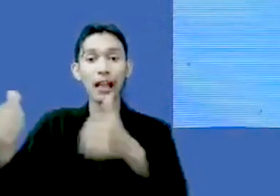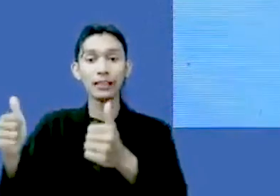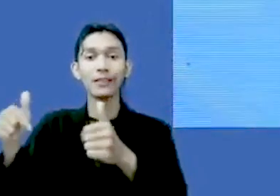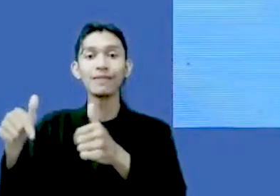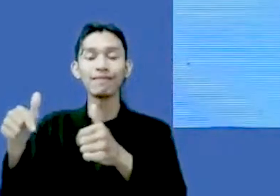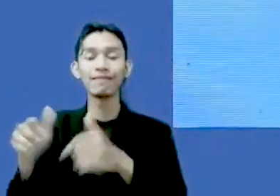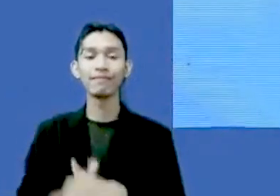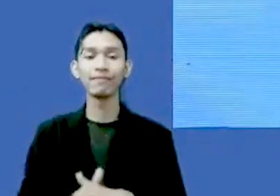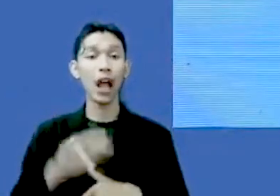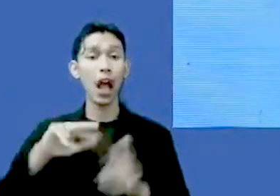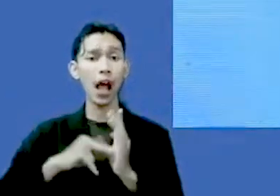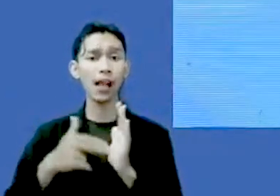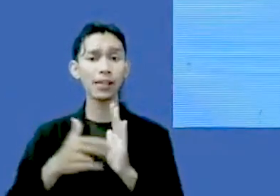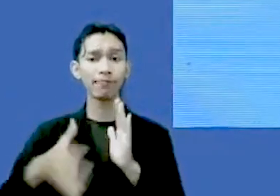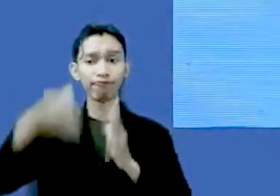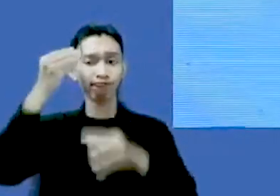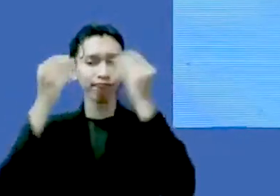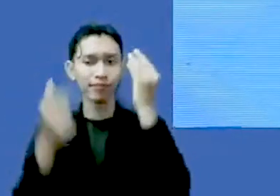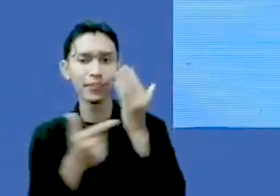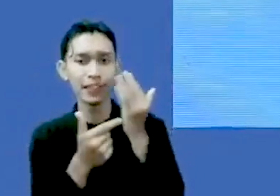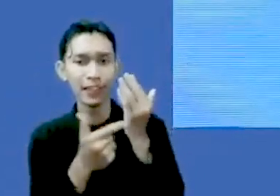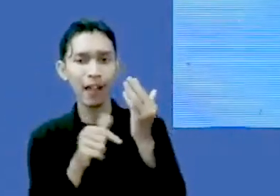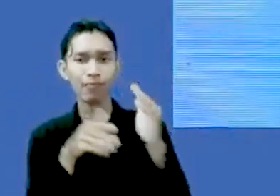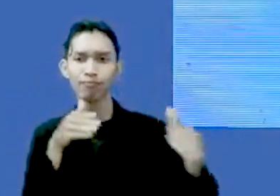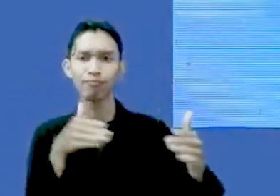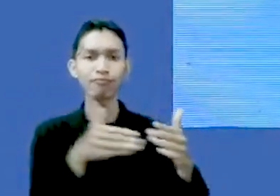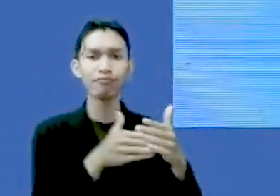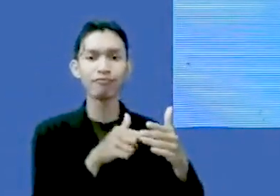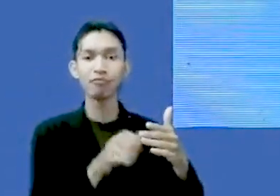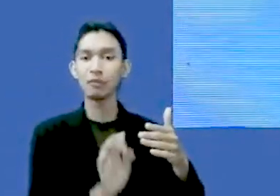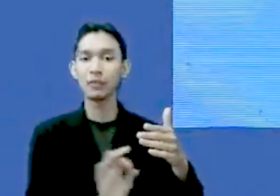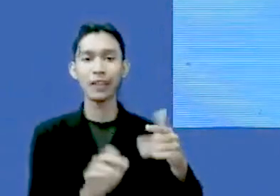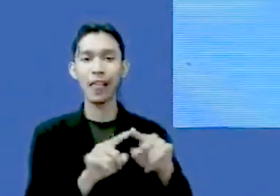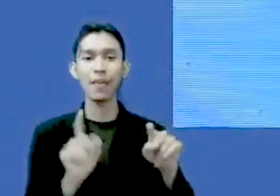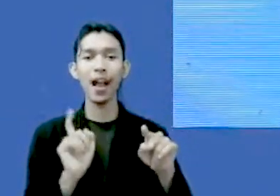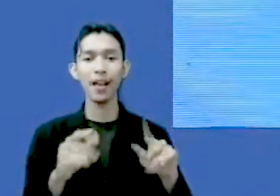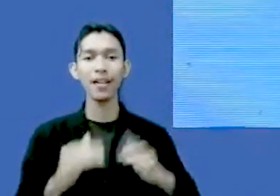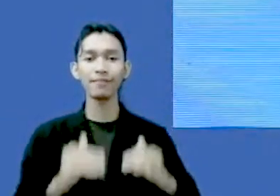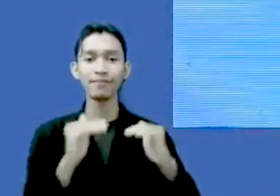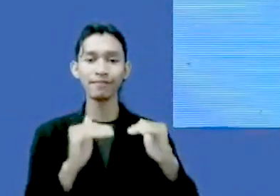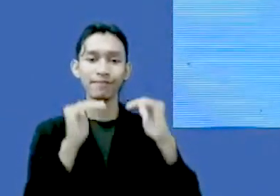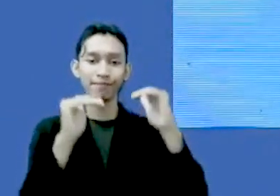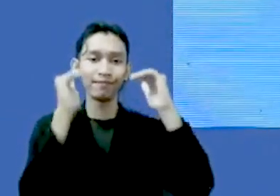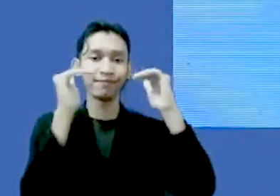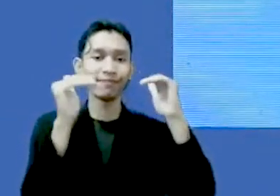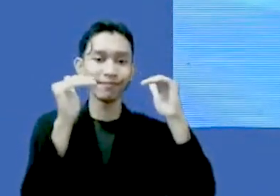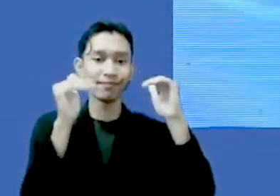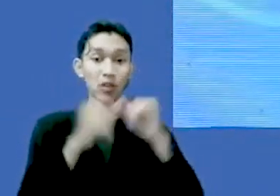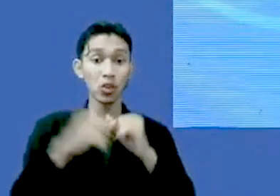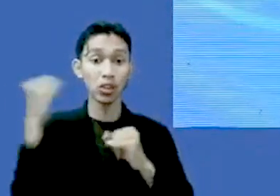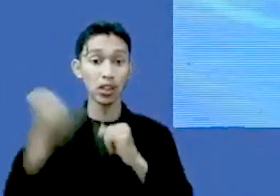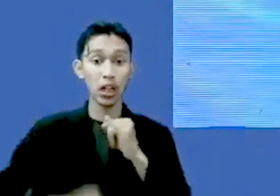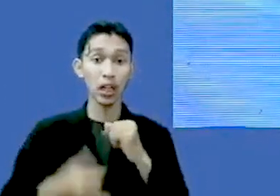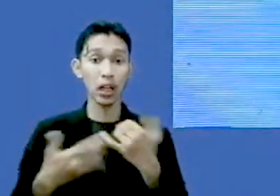literasi digital enggak mantep disitu tetapi ada Next step nya yaitu empowerment dan ujungnya pilar yang